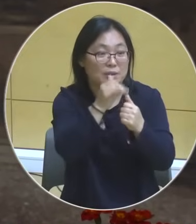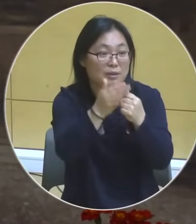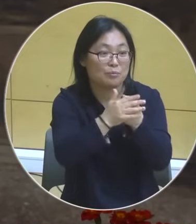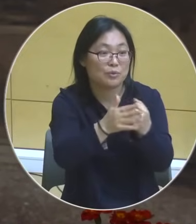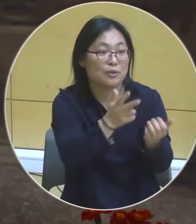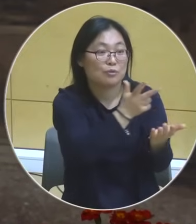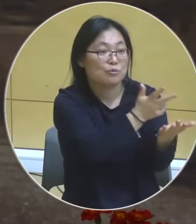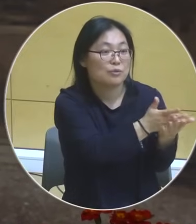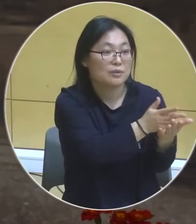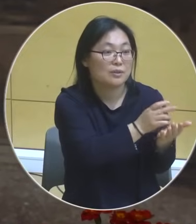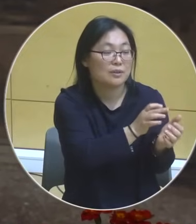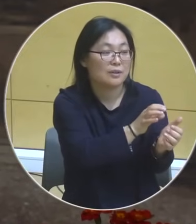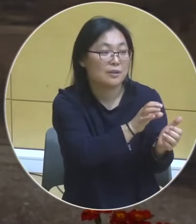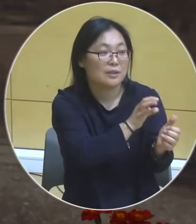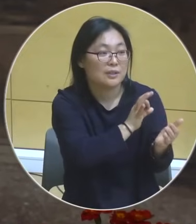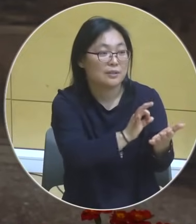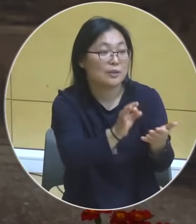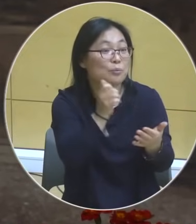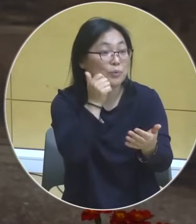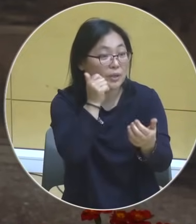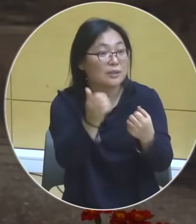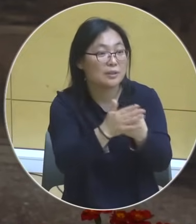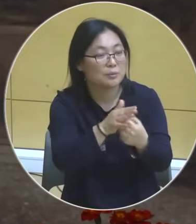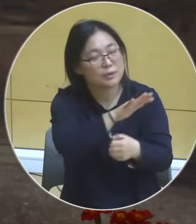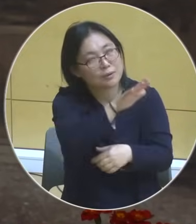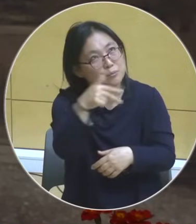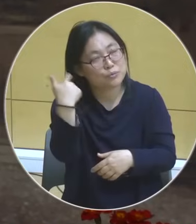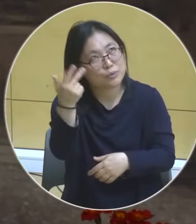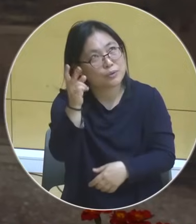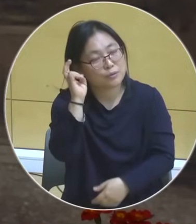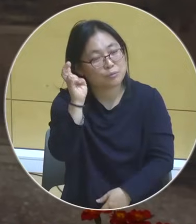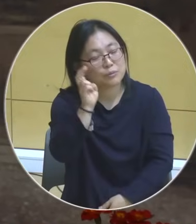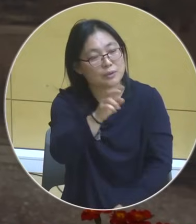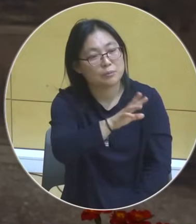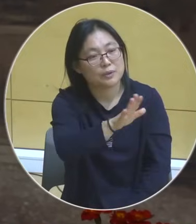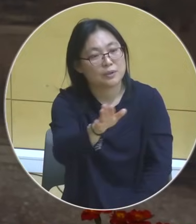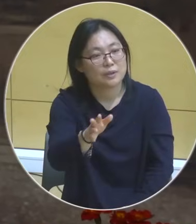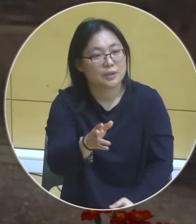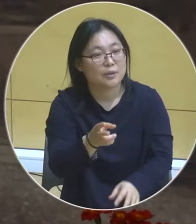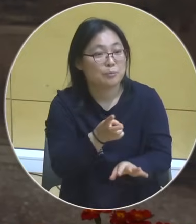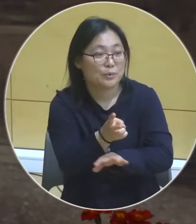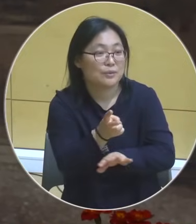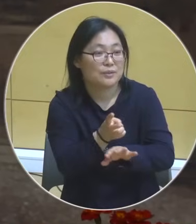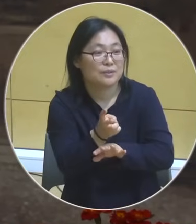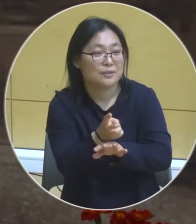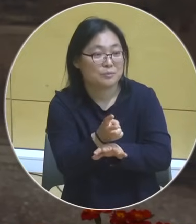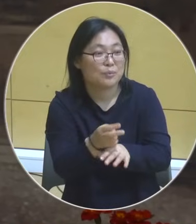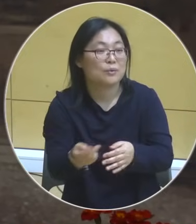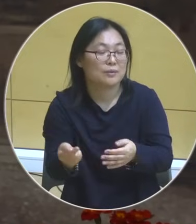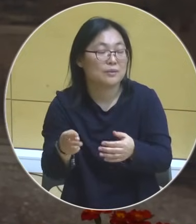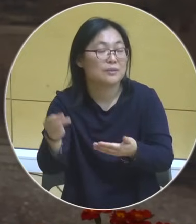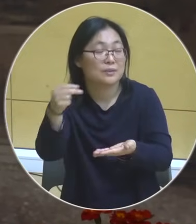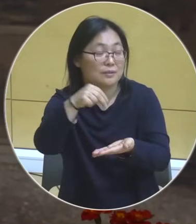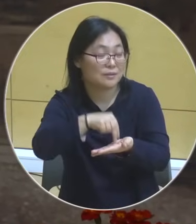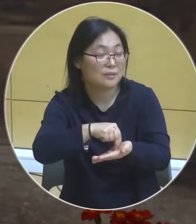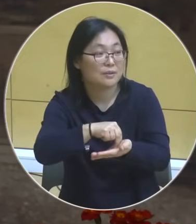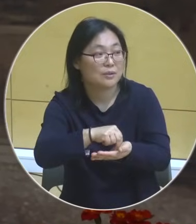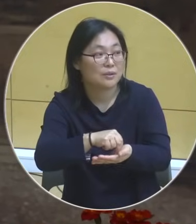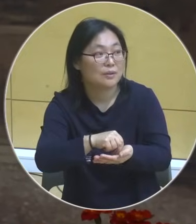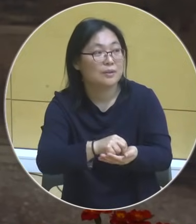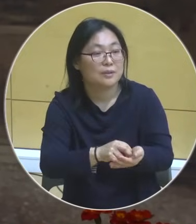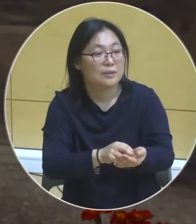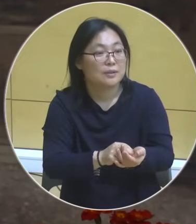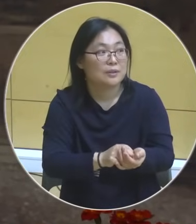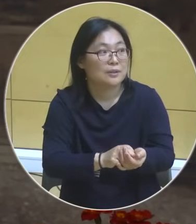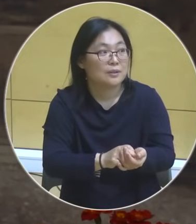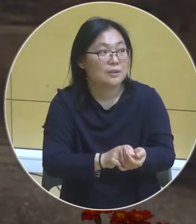수가 없습니다. 종이를 도록 하기 때문에. 그래서 다음 주를 여러분 오실 때에는 가능하면 대중교통을 이용하시고, 불가피한